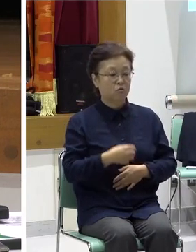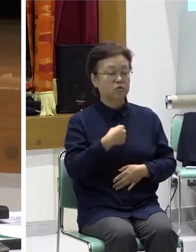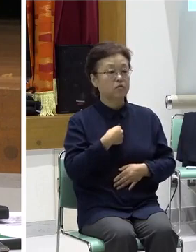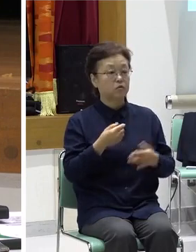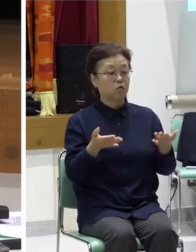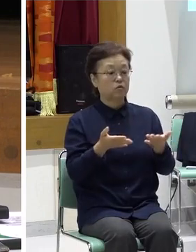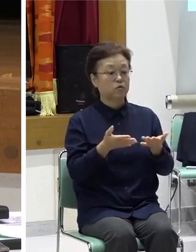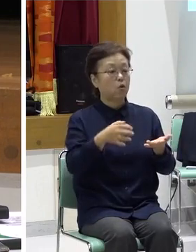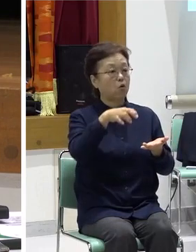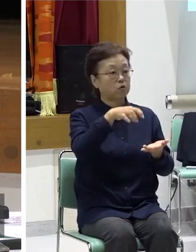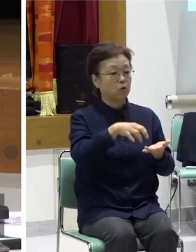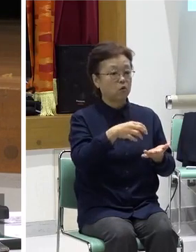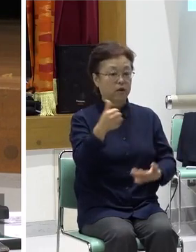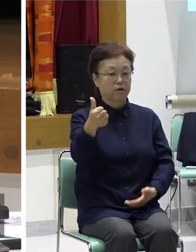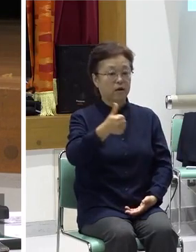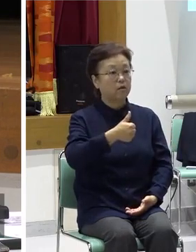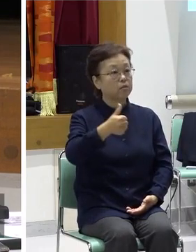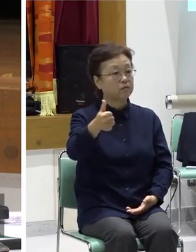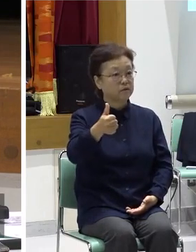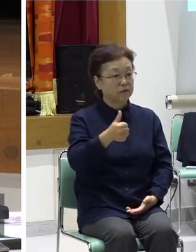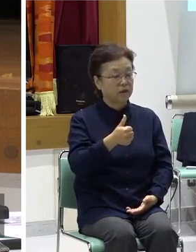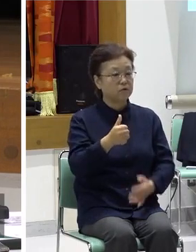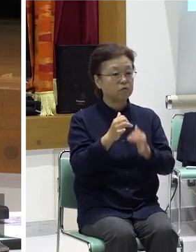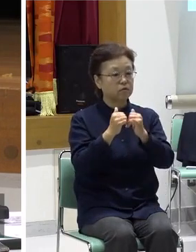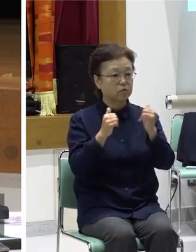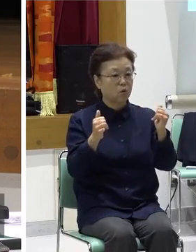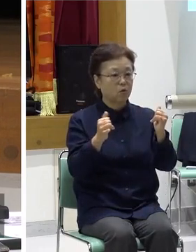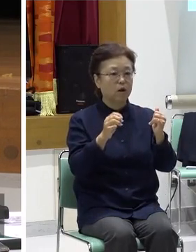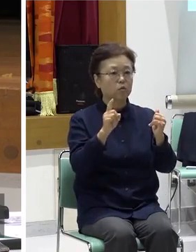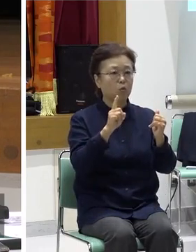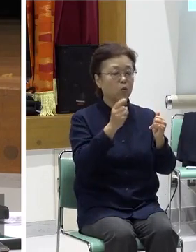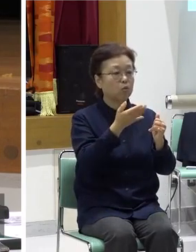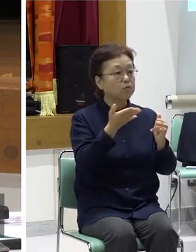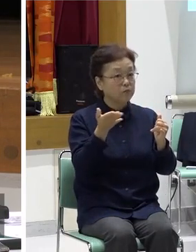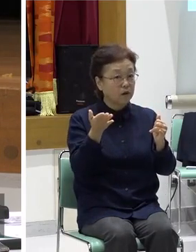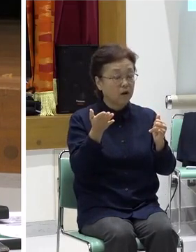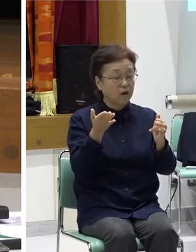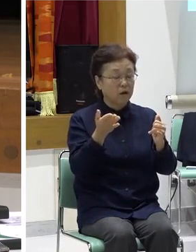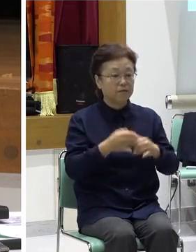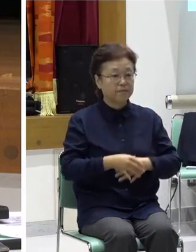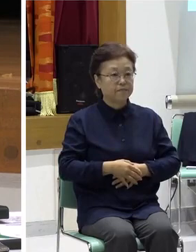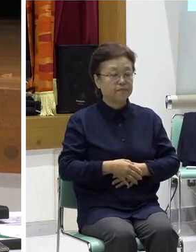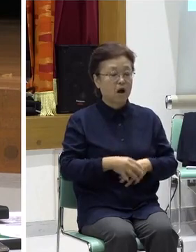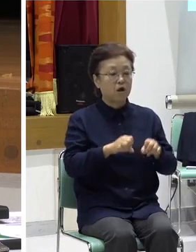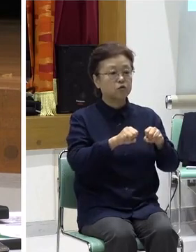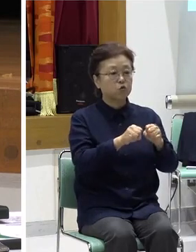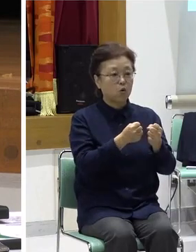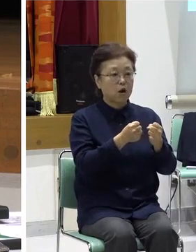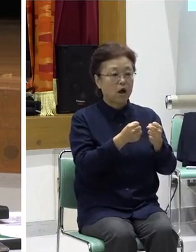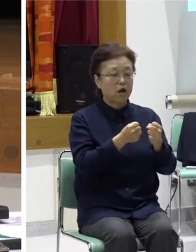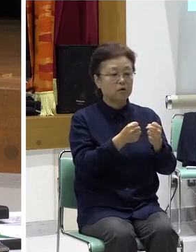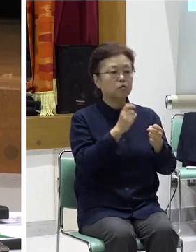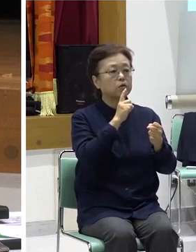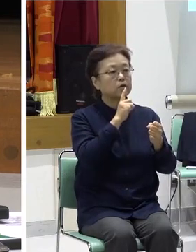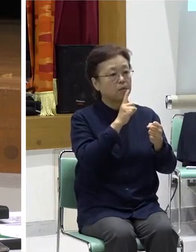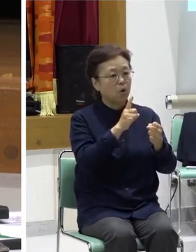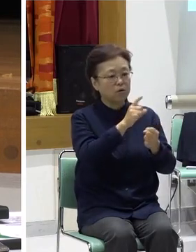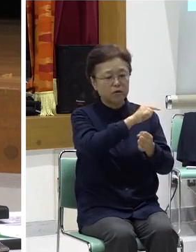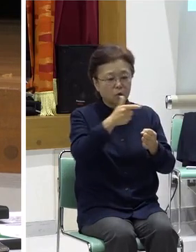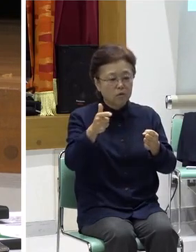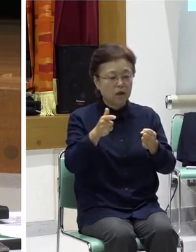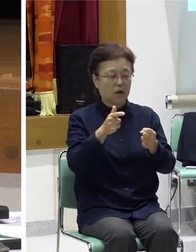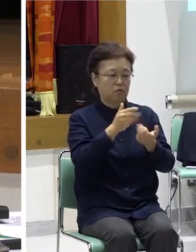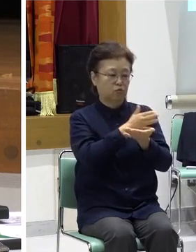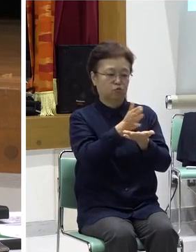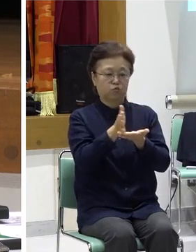に通われてる利用者さん、どんな方かと言いますと、障害と一言に言いましてもね、いろんな障害